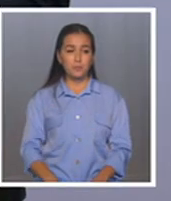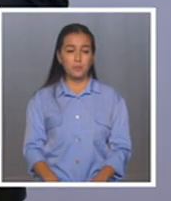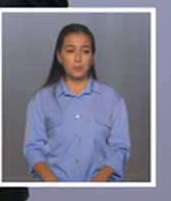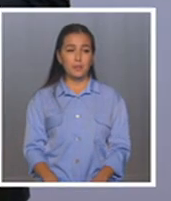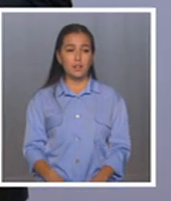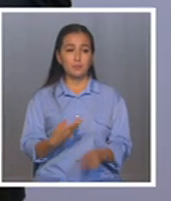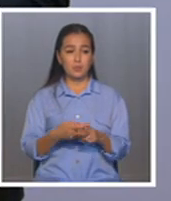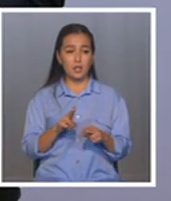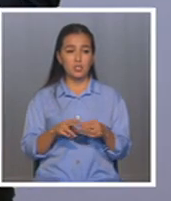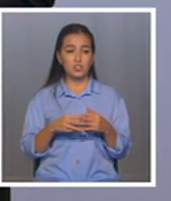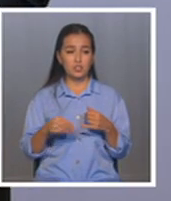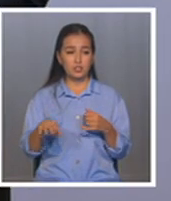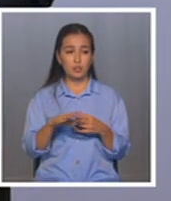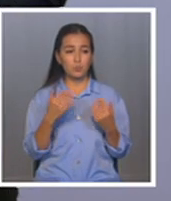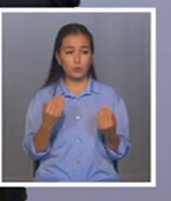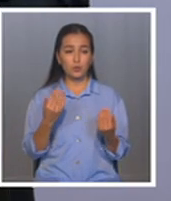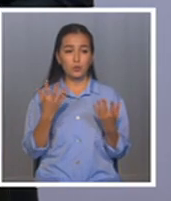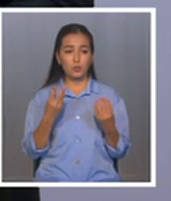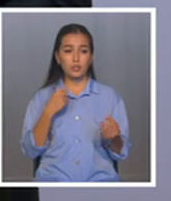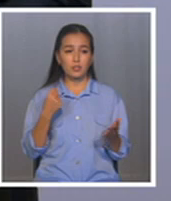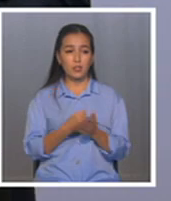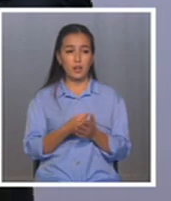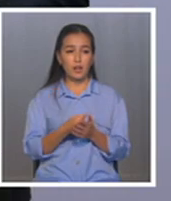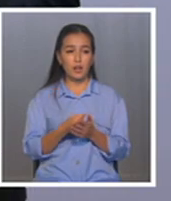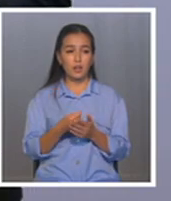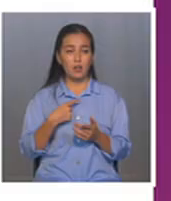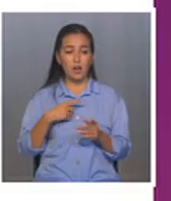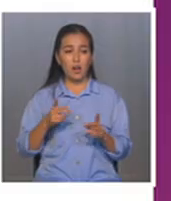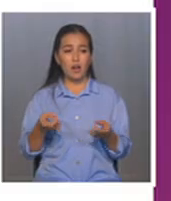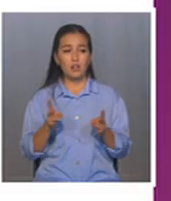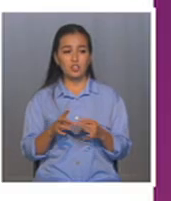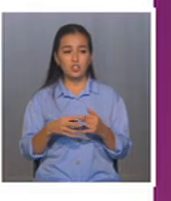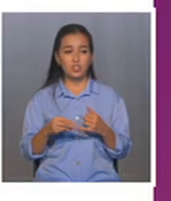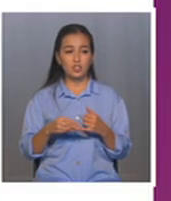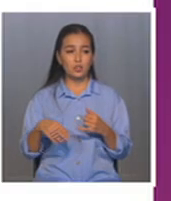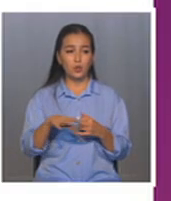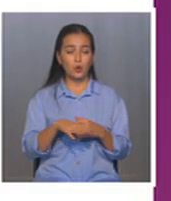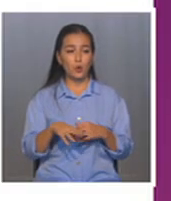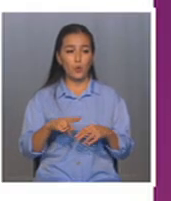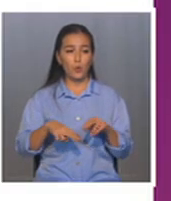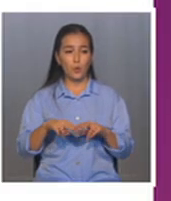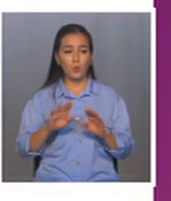Мына жерде бүгінгі күнге дейін бізге жеткен осы жерді қоршаудан қалған